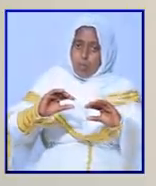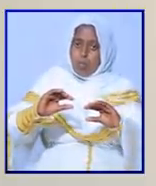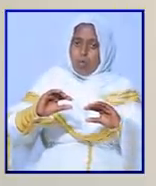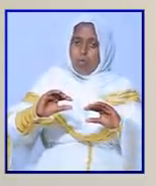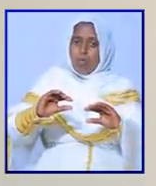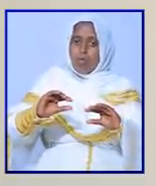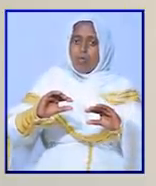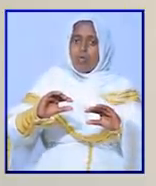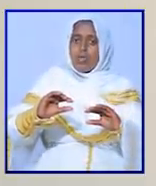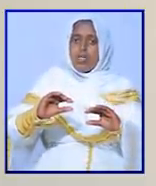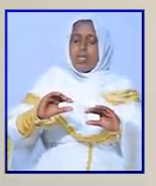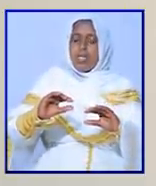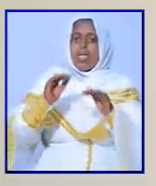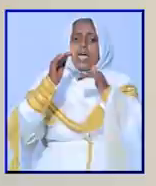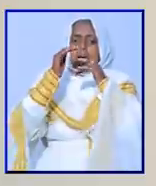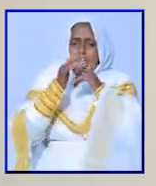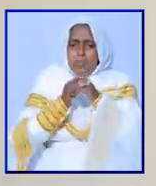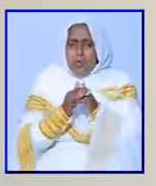አስተምሮ